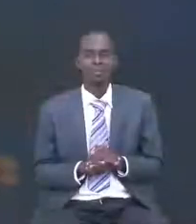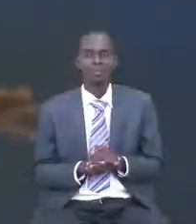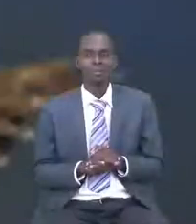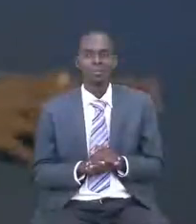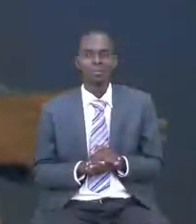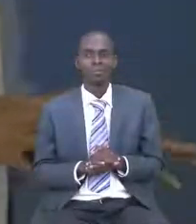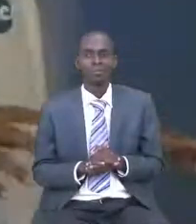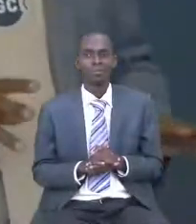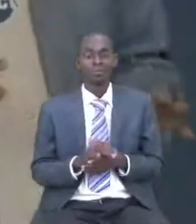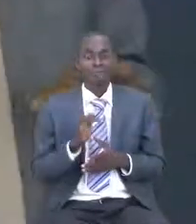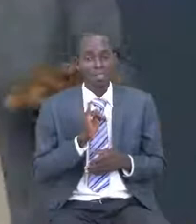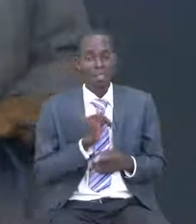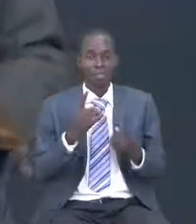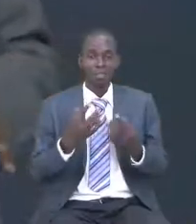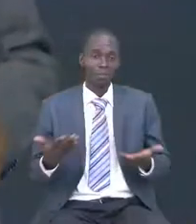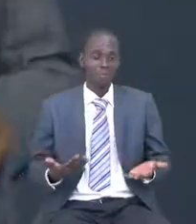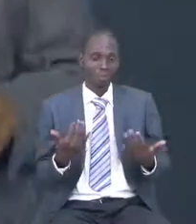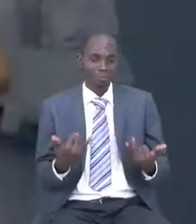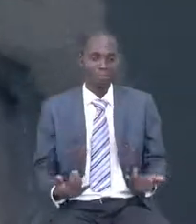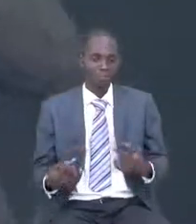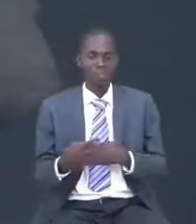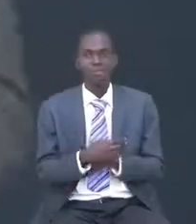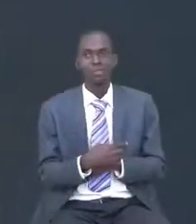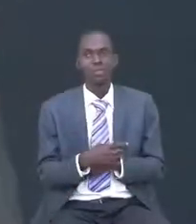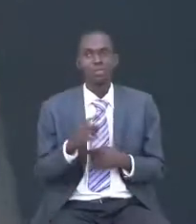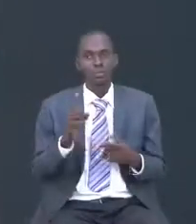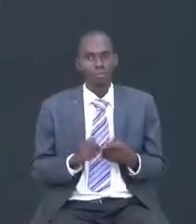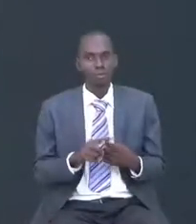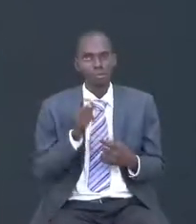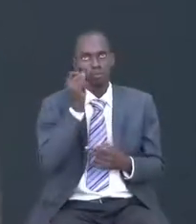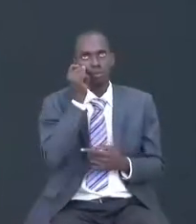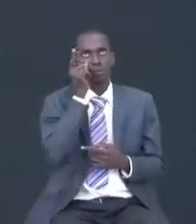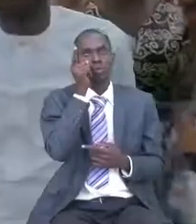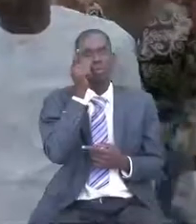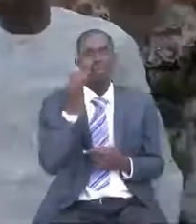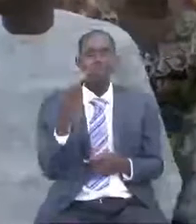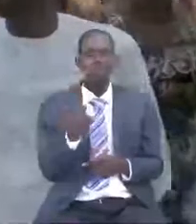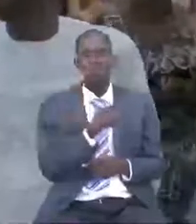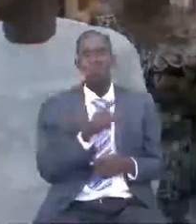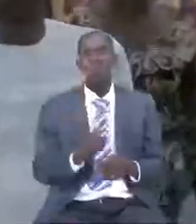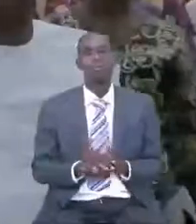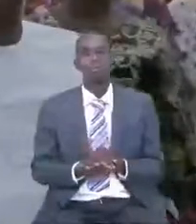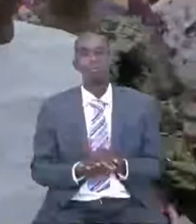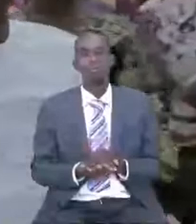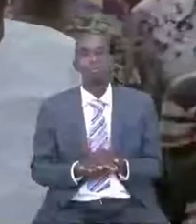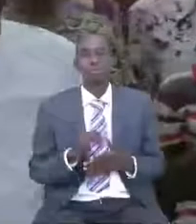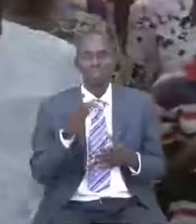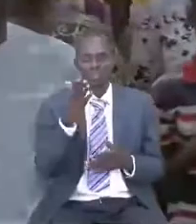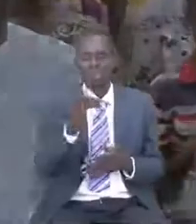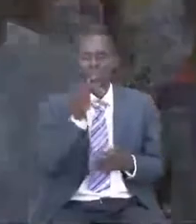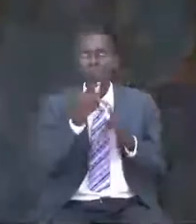Je suis venu ici aujourd'hui pour vous réveiller. Il y a un géant